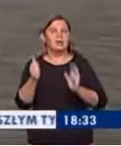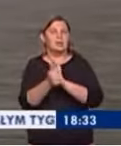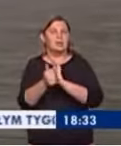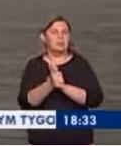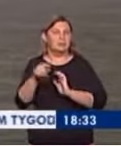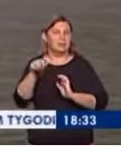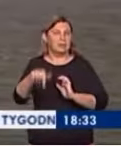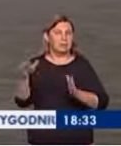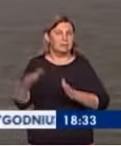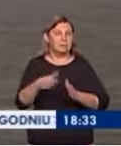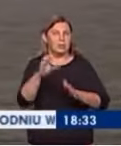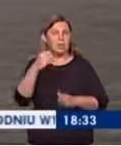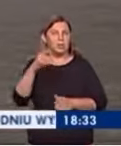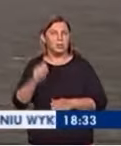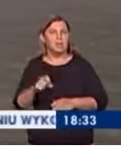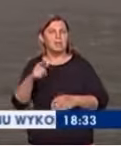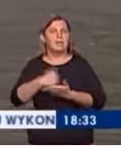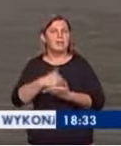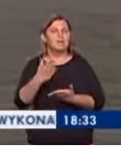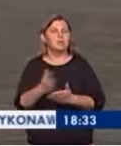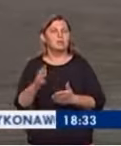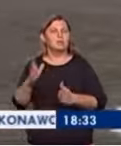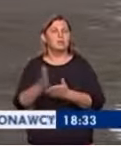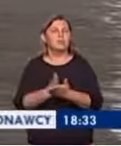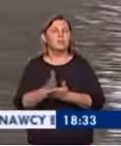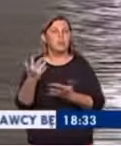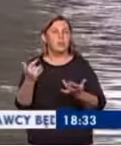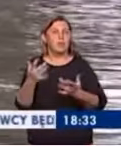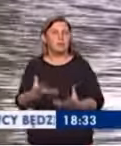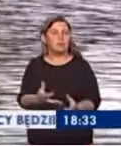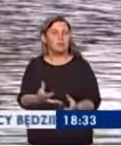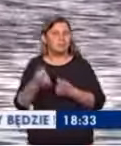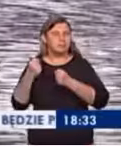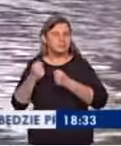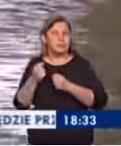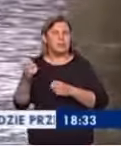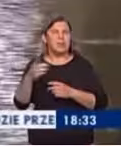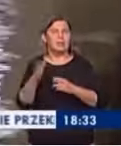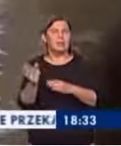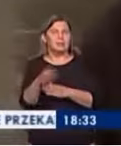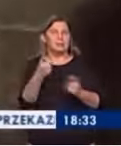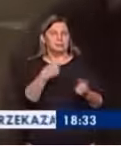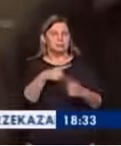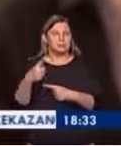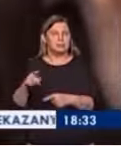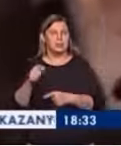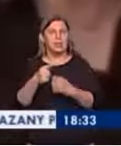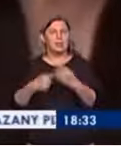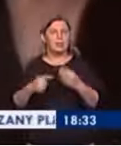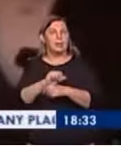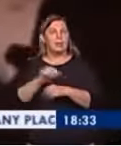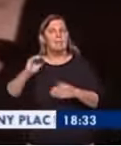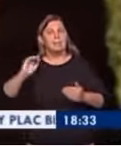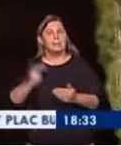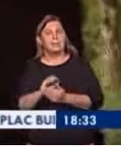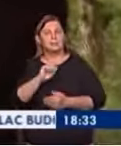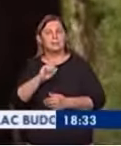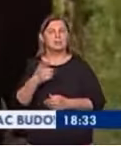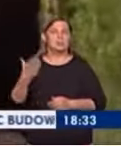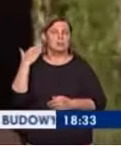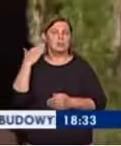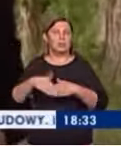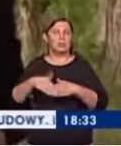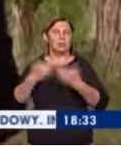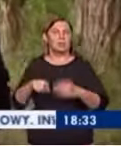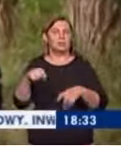Odrze powstało w naszym województwie, tak żeby służbom łatwiej było wyławiać te śnięte ryby. Ich ilości na razie są mniejsze niż były jeszcze kilka dni temu,